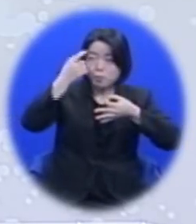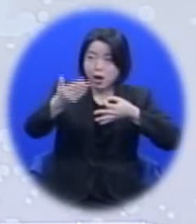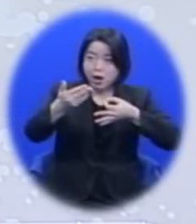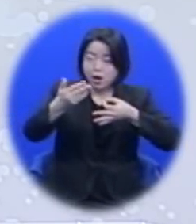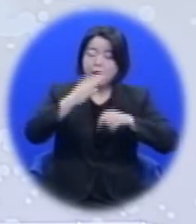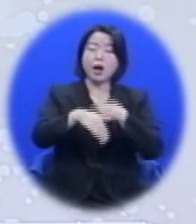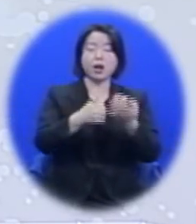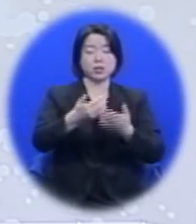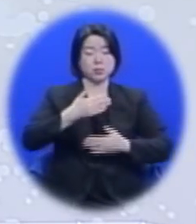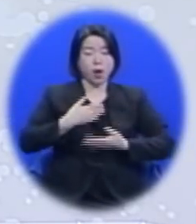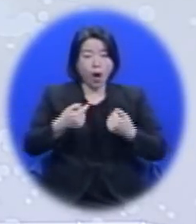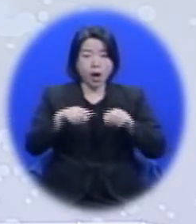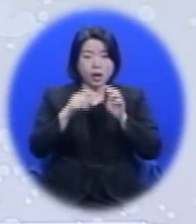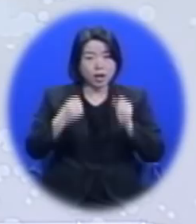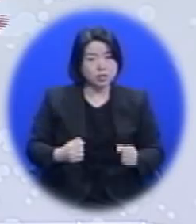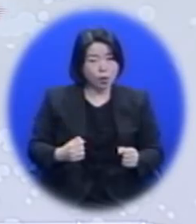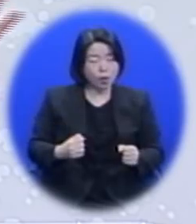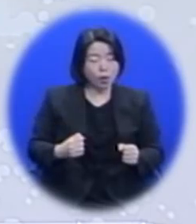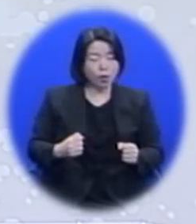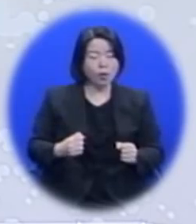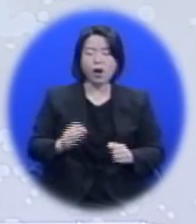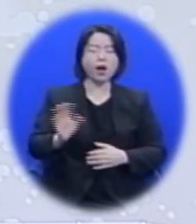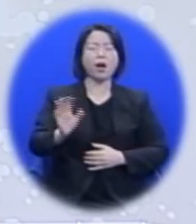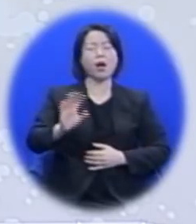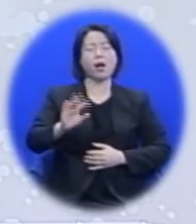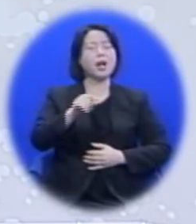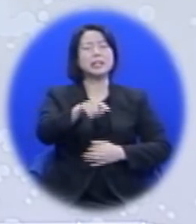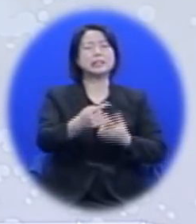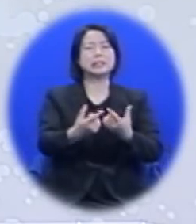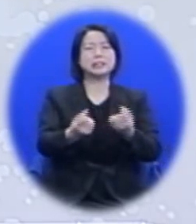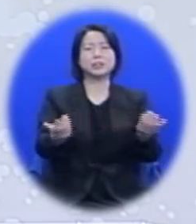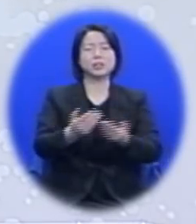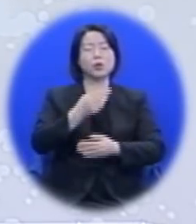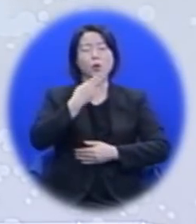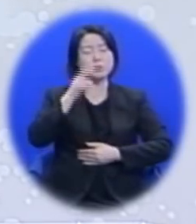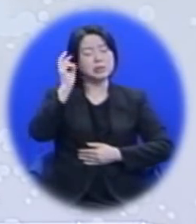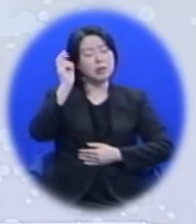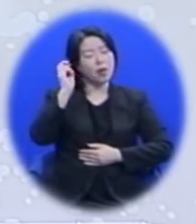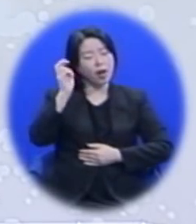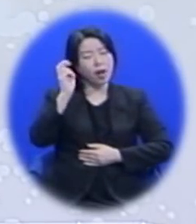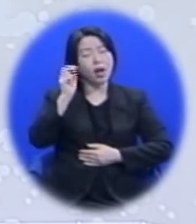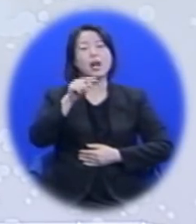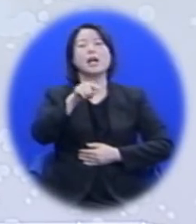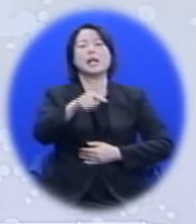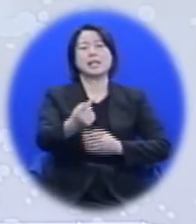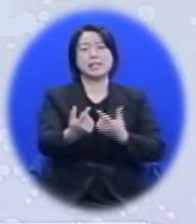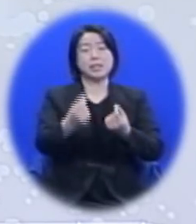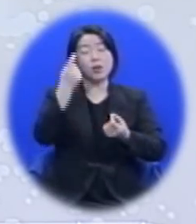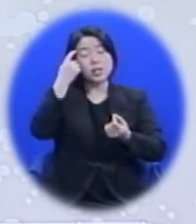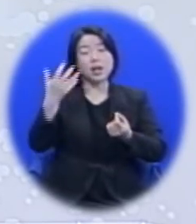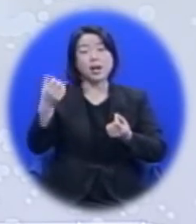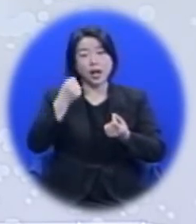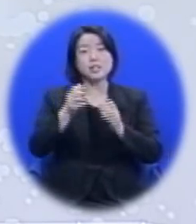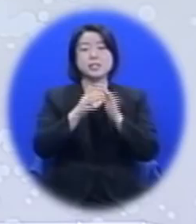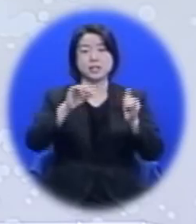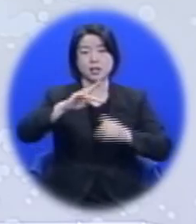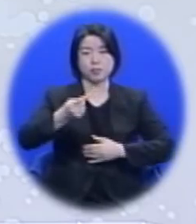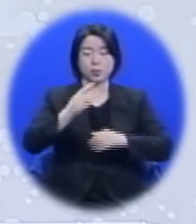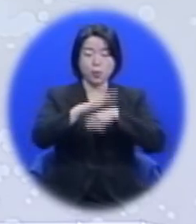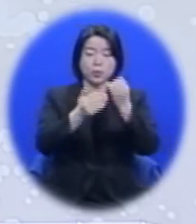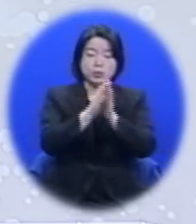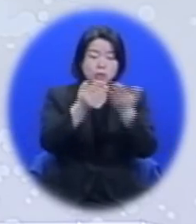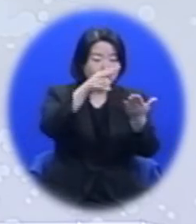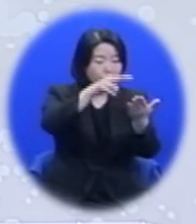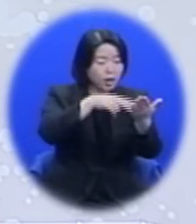나와 함께 계실 거라고, 아니 절대 그런 일은 없을 거야, 이런 사람도 성경을